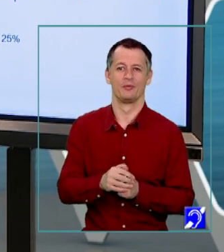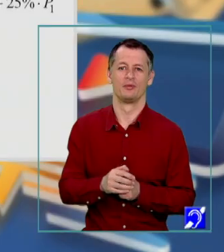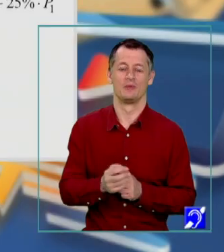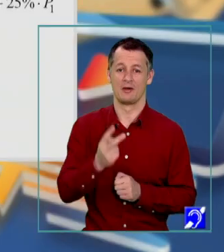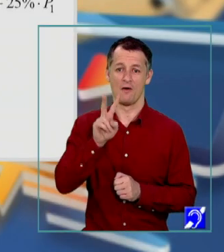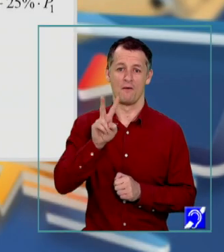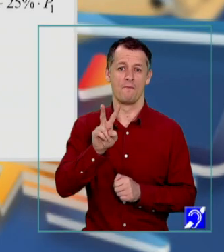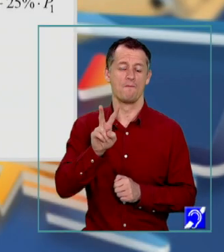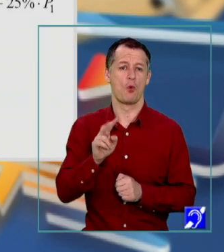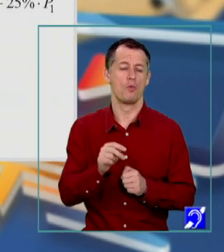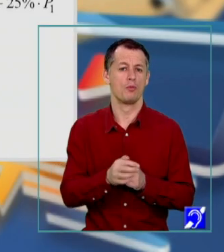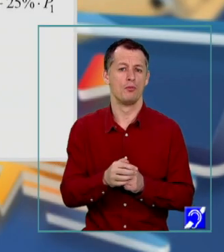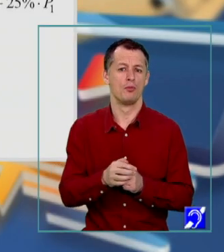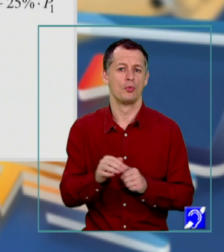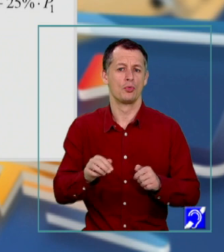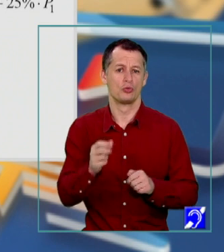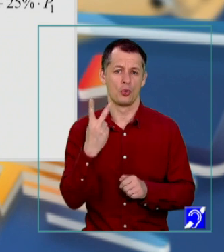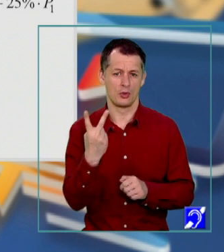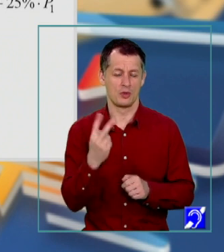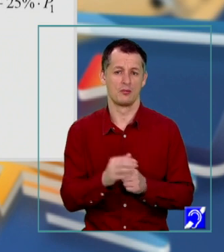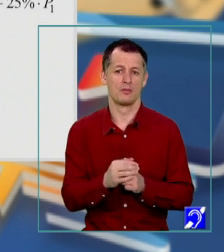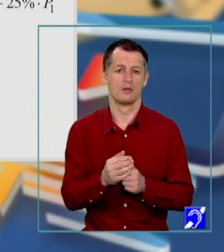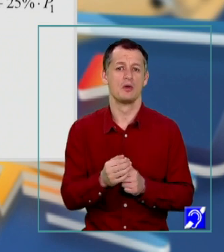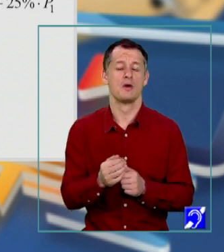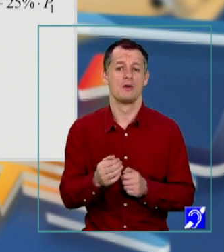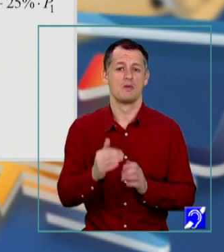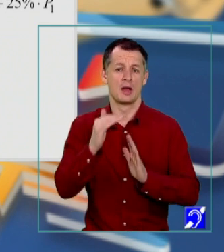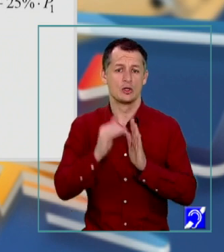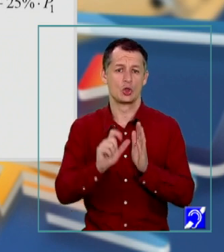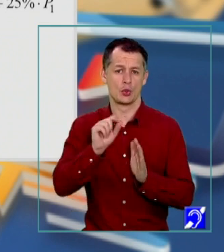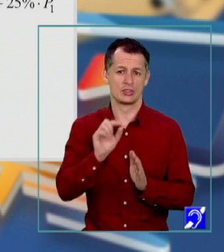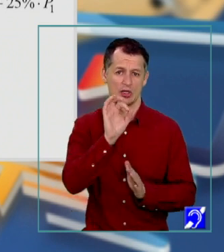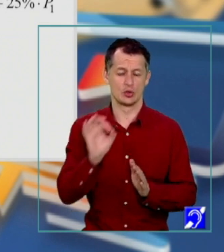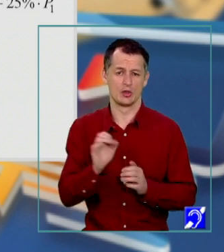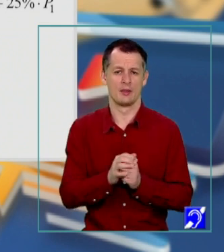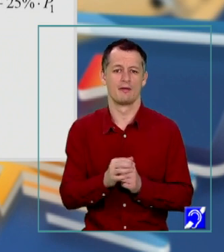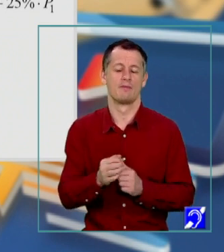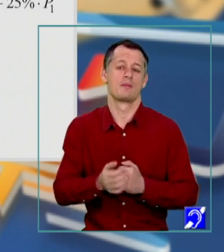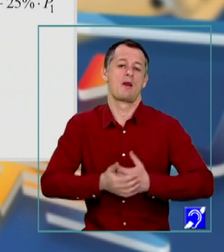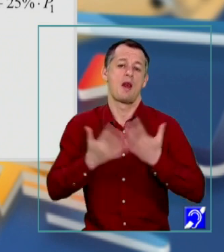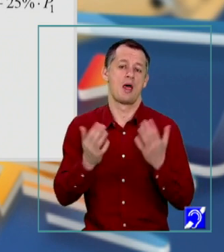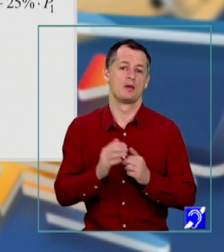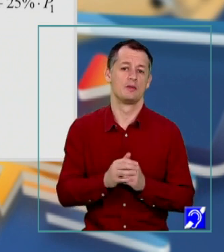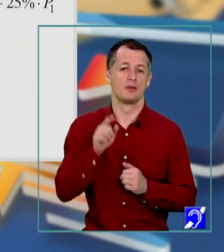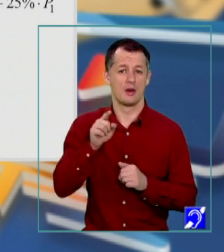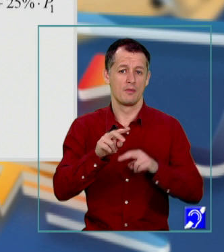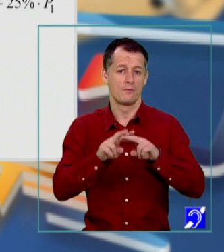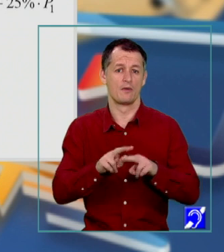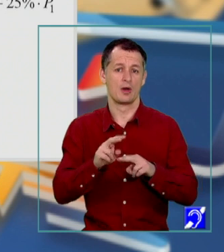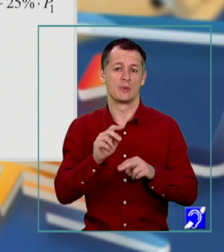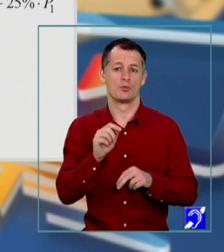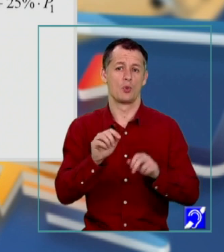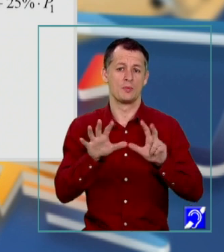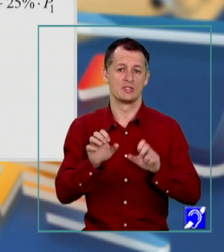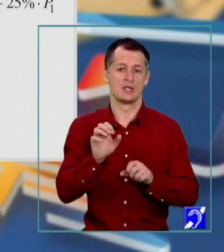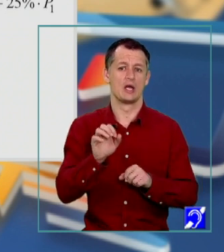volumul 2 a scăzut cu 20%. Evident, înseamnă că V2 va fi 80% din volumul V1. În timp ce